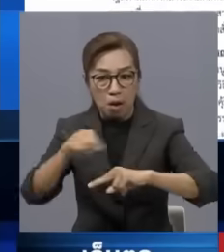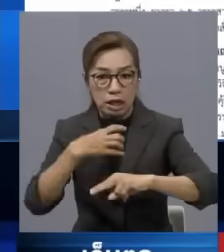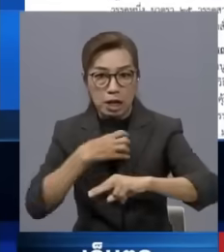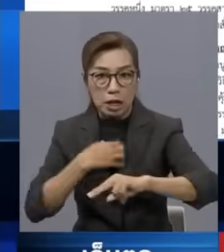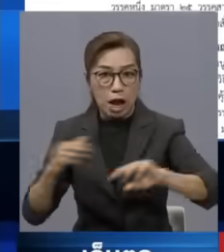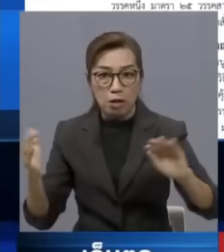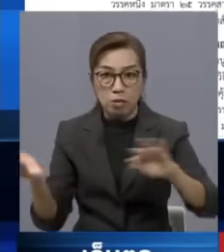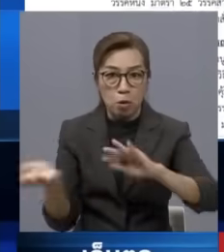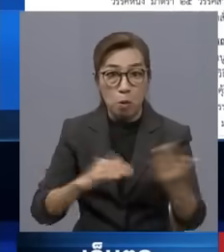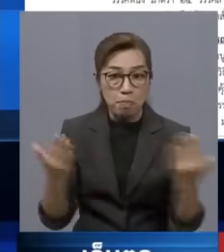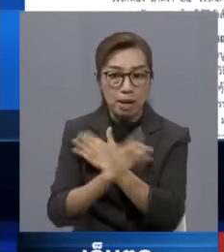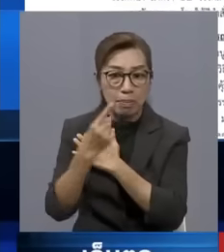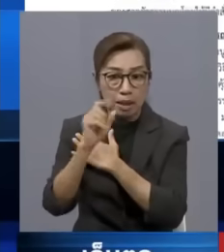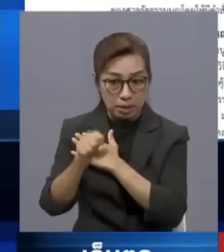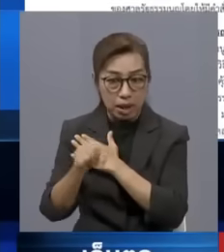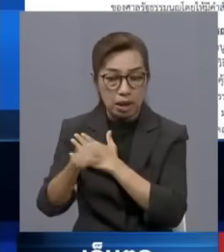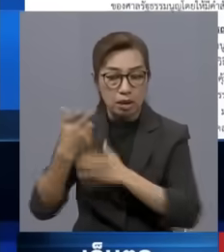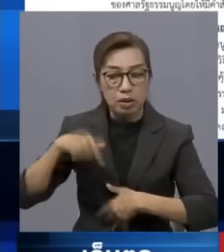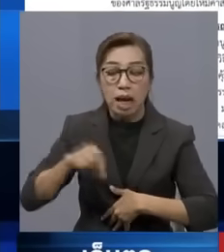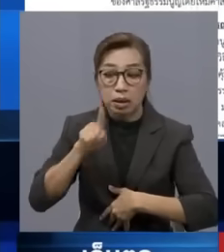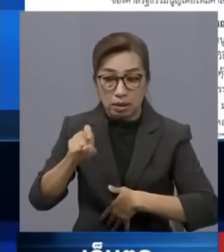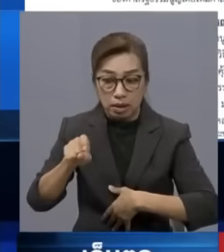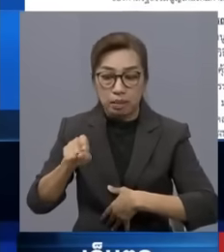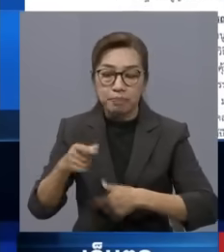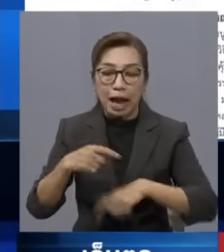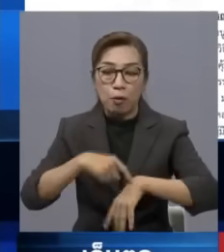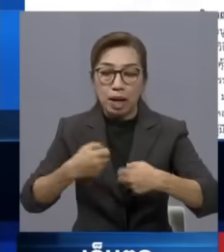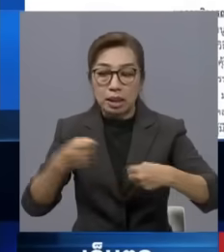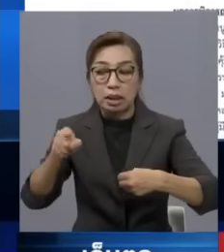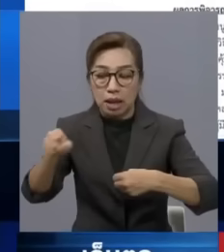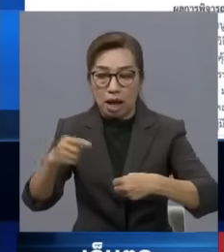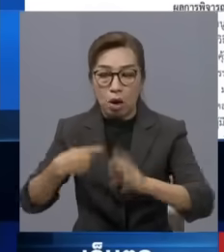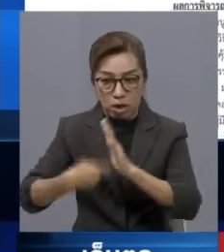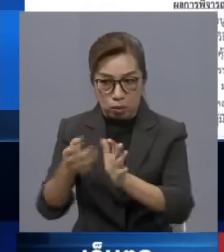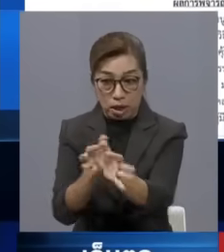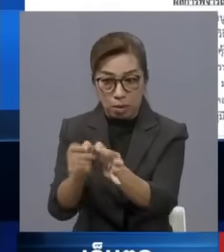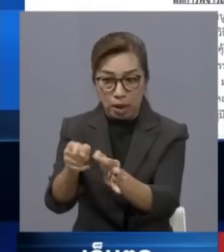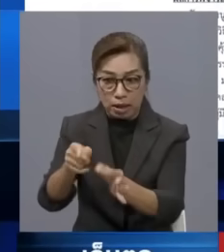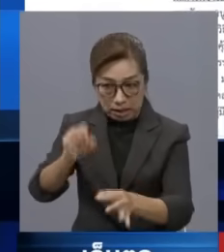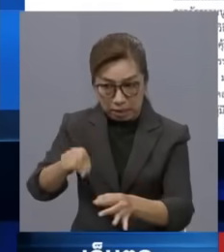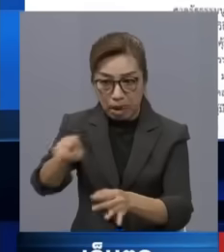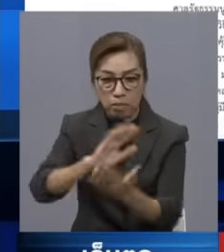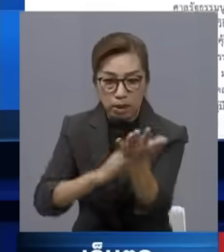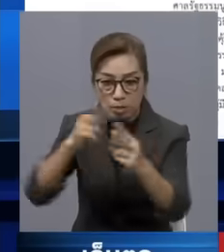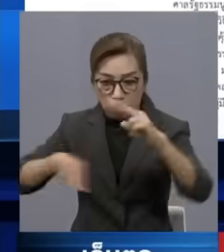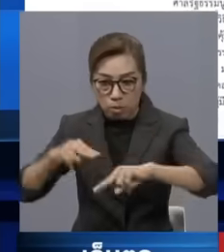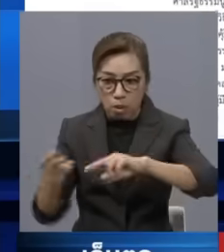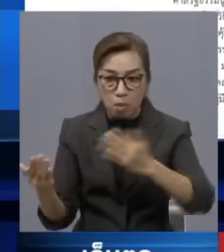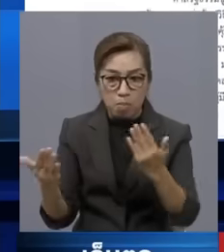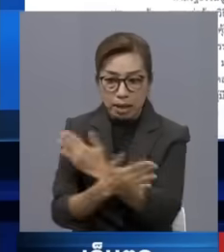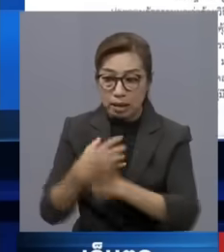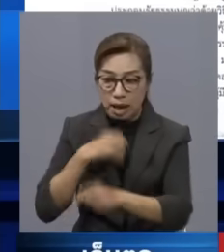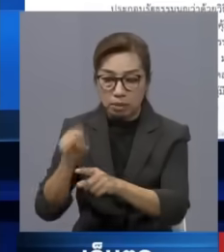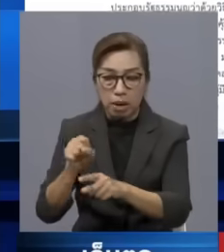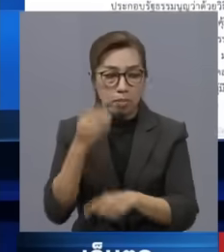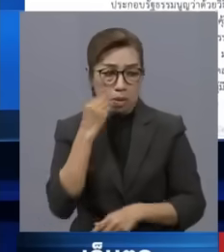คุณพี่ทาบอกว่าตามปกติโอกาสได้ขยายว่าไม่ได้เป็นการล้มล้างอย่างที่ถูกกล่าวหาทีนี้ช่วงวันที่ 18